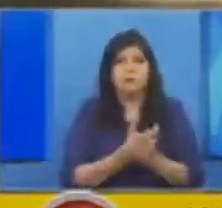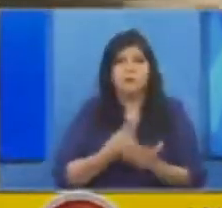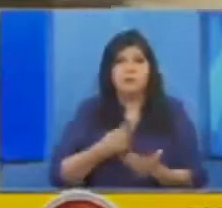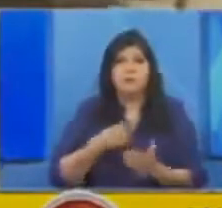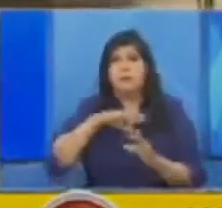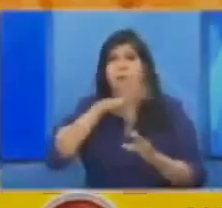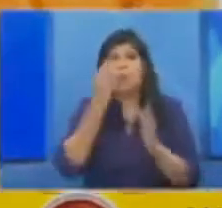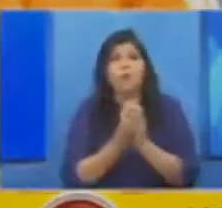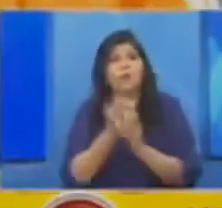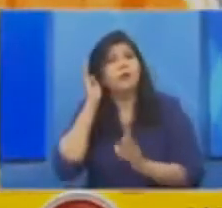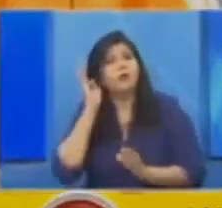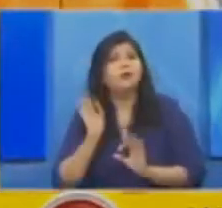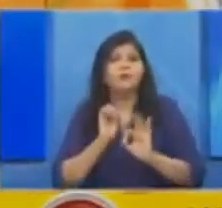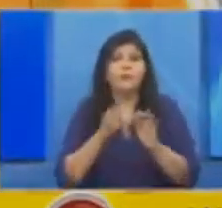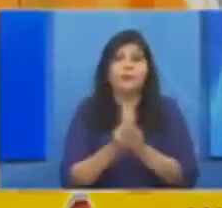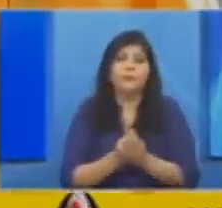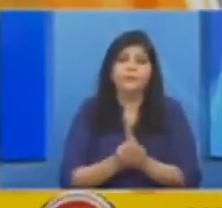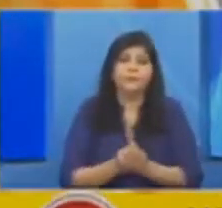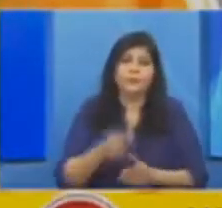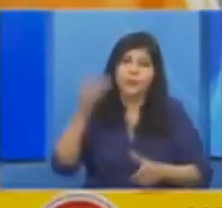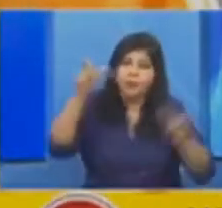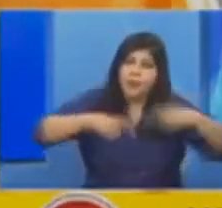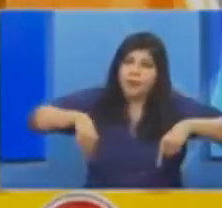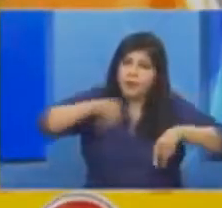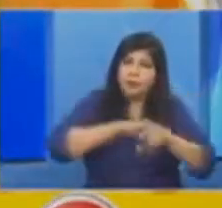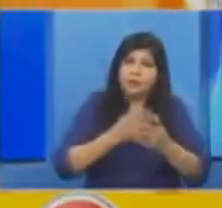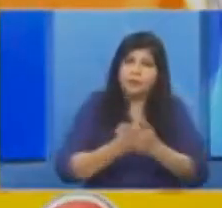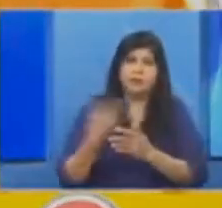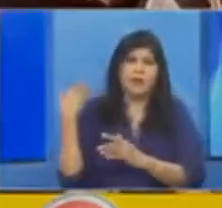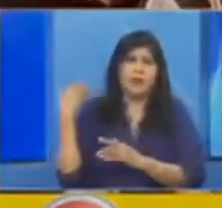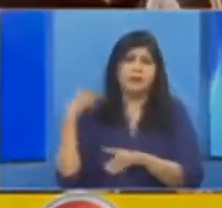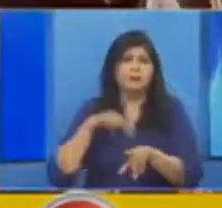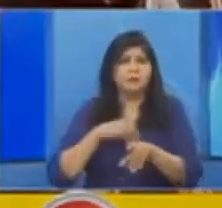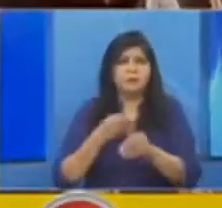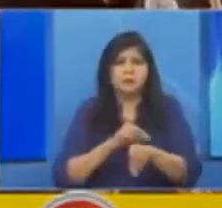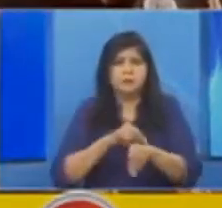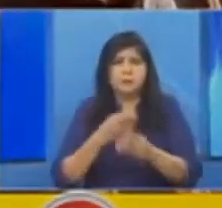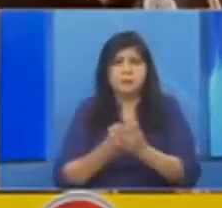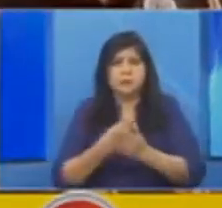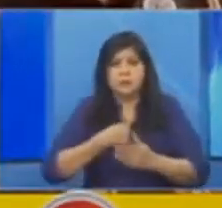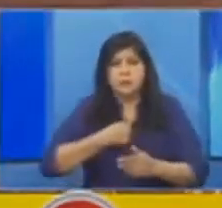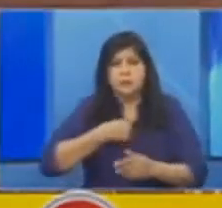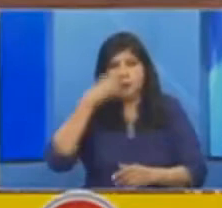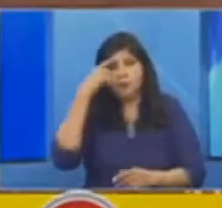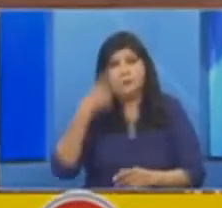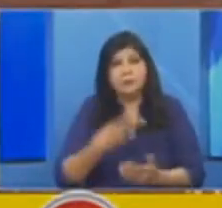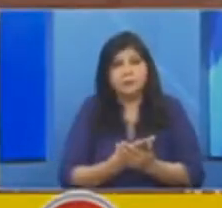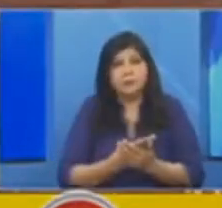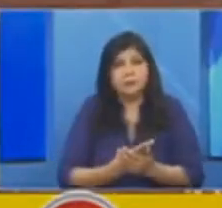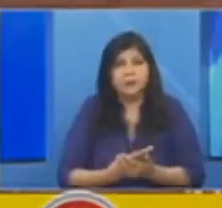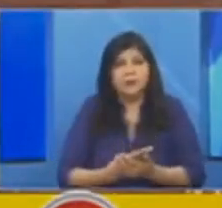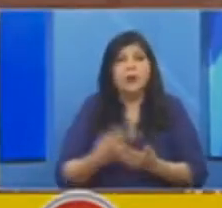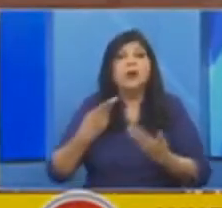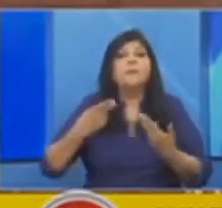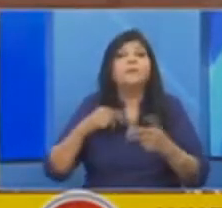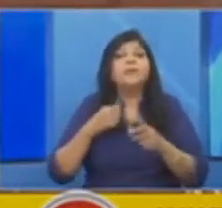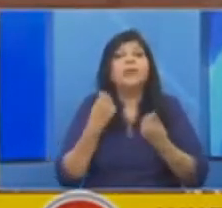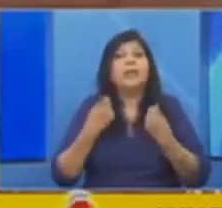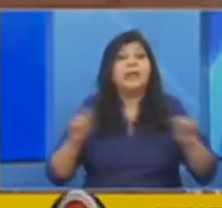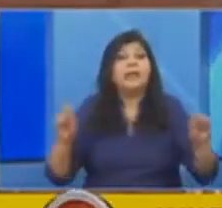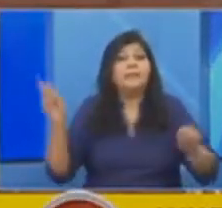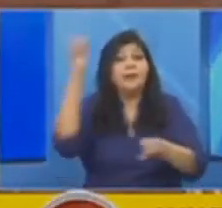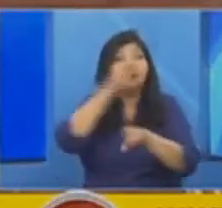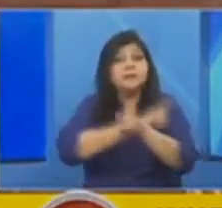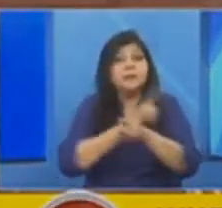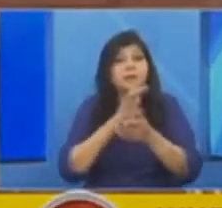प्रेरित करें, प्रिये देशवाशियों, बीते दिनों, जब हम अपना स्वतंत्रता दिवस मना रहे